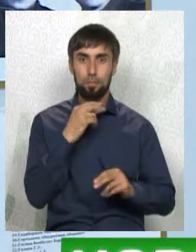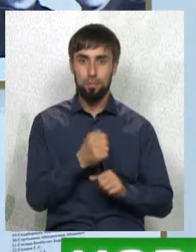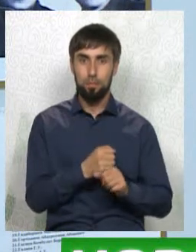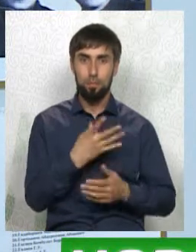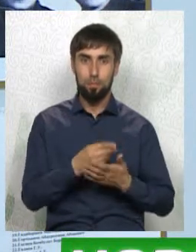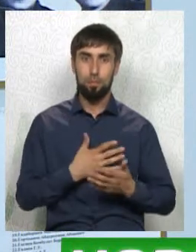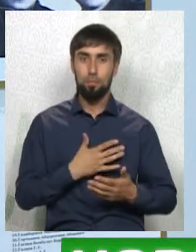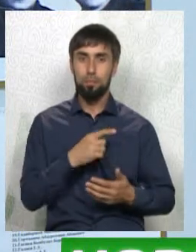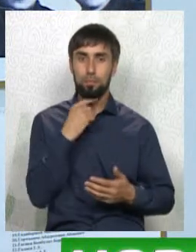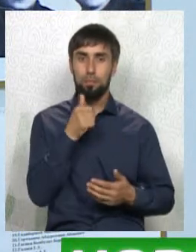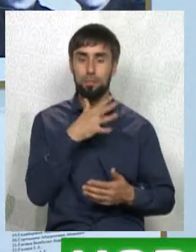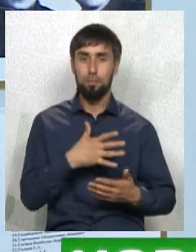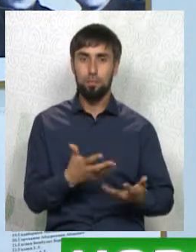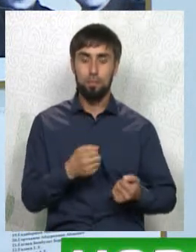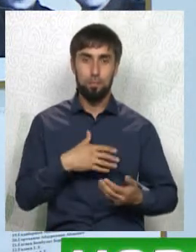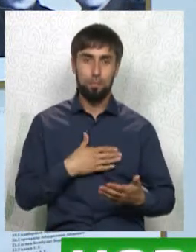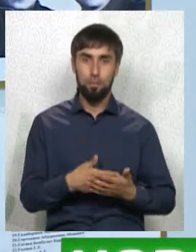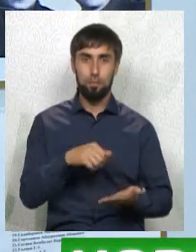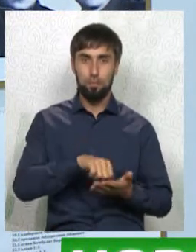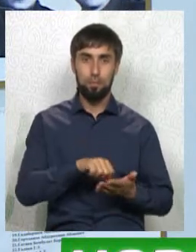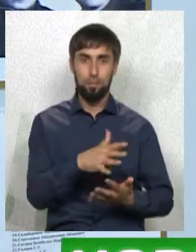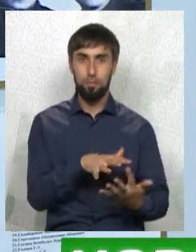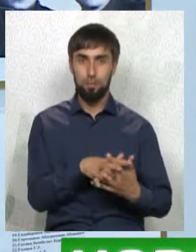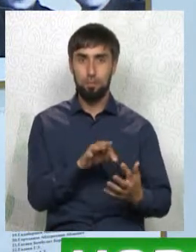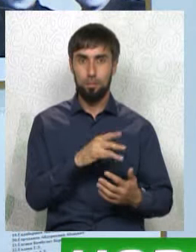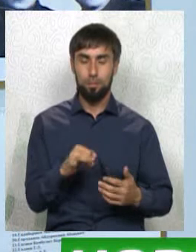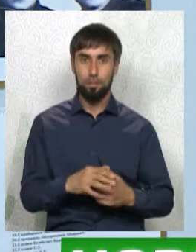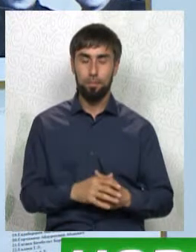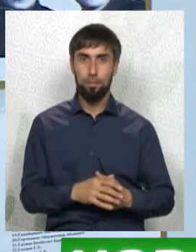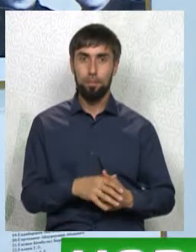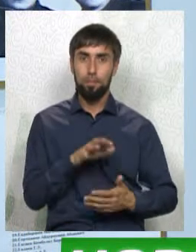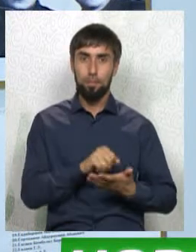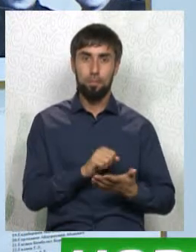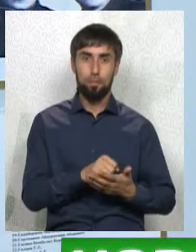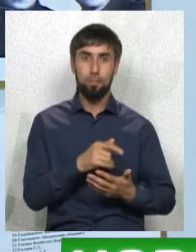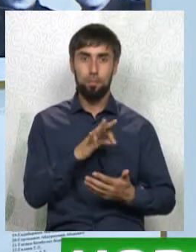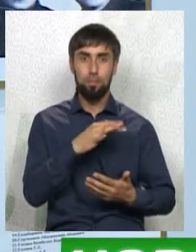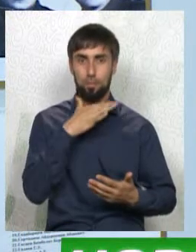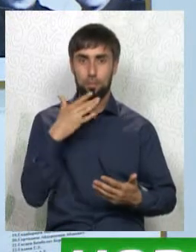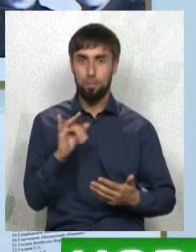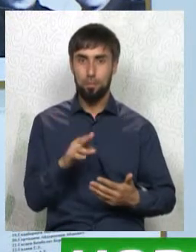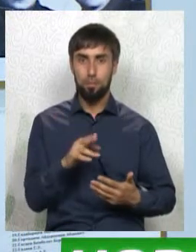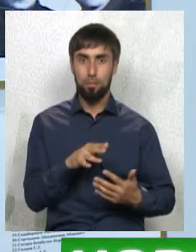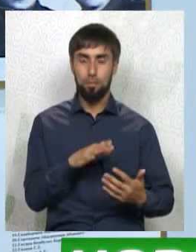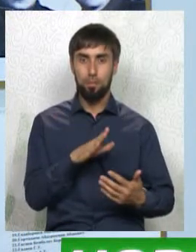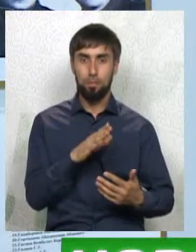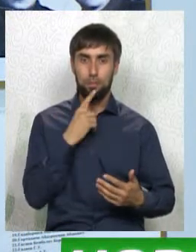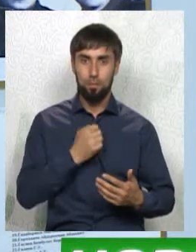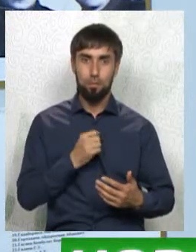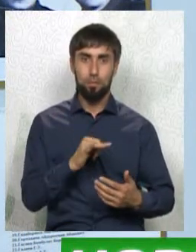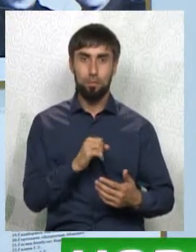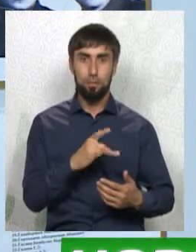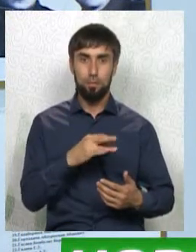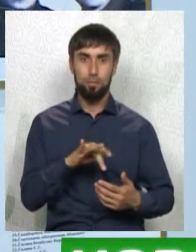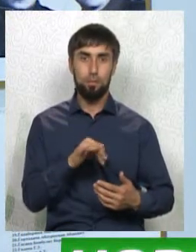земляках, которые принимали активное участие в этой битве. Они заняты во многих видах войск, есть и артиллеристы,